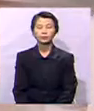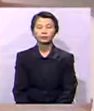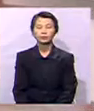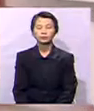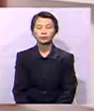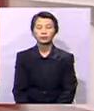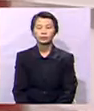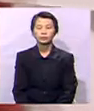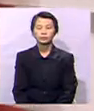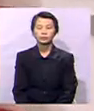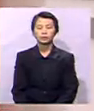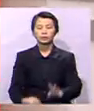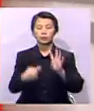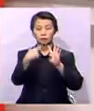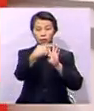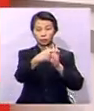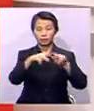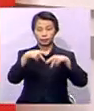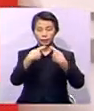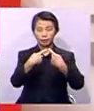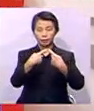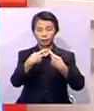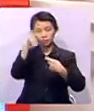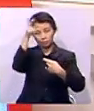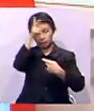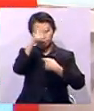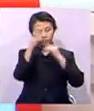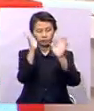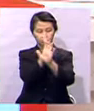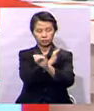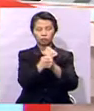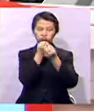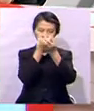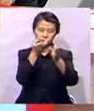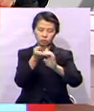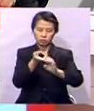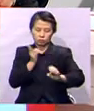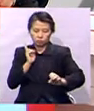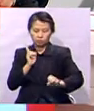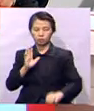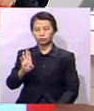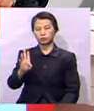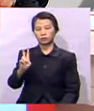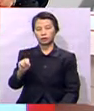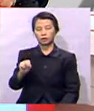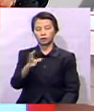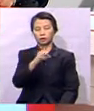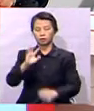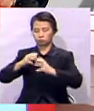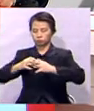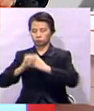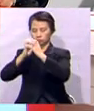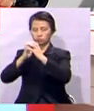Ivan Toh. Empat parti yang membentuk Kerajaan Negeri Sarawak mengumumkan keluar daripada Barisan Nasional BN dan